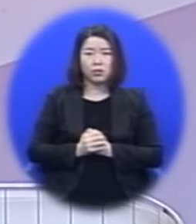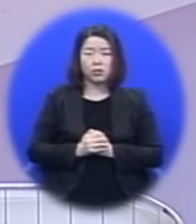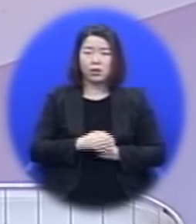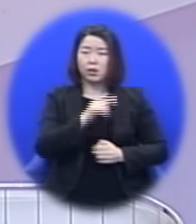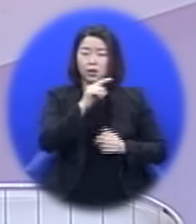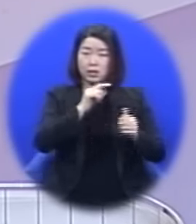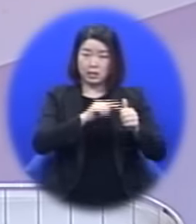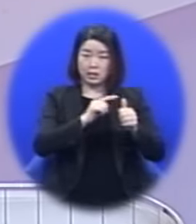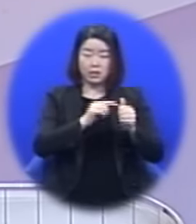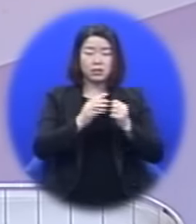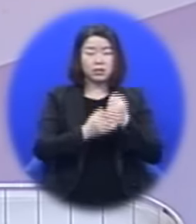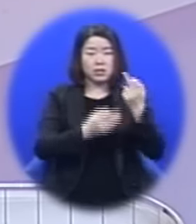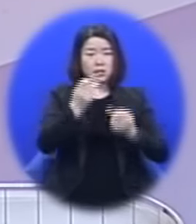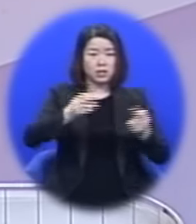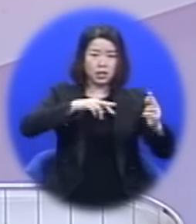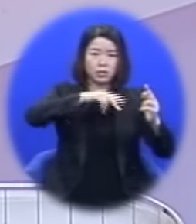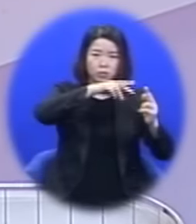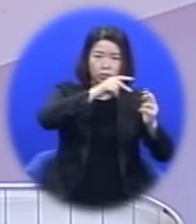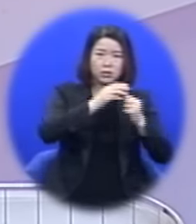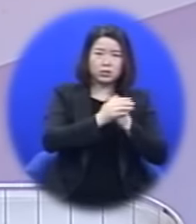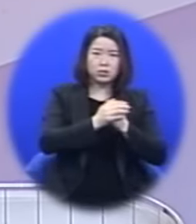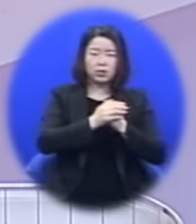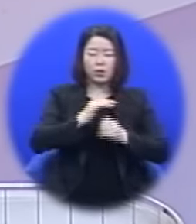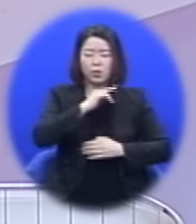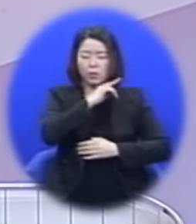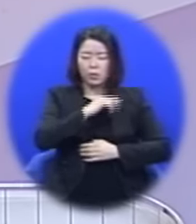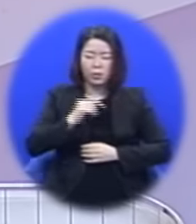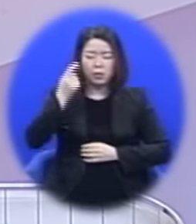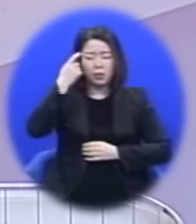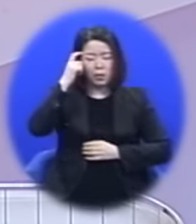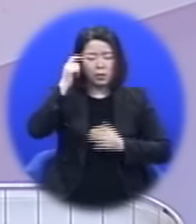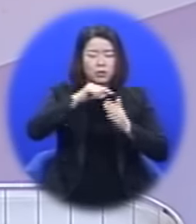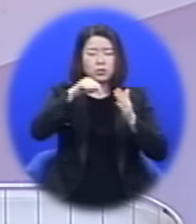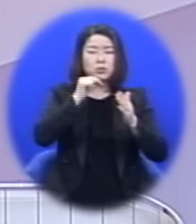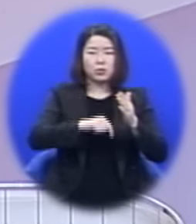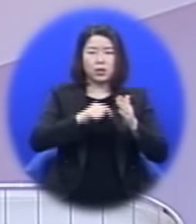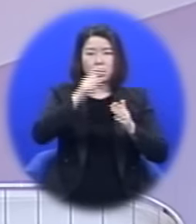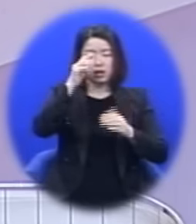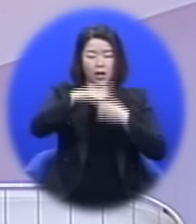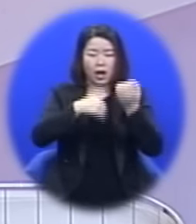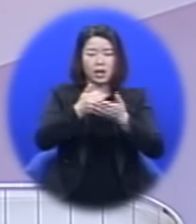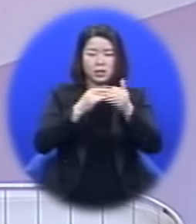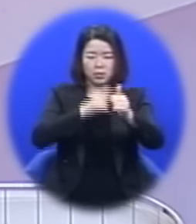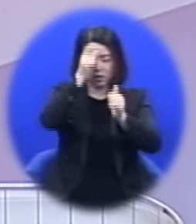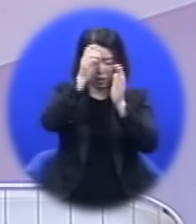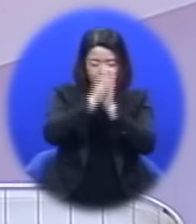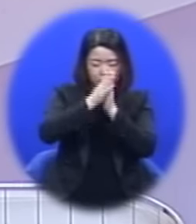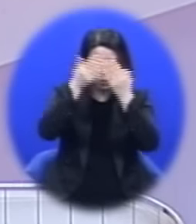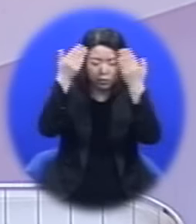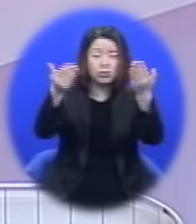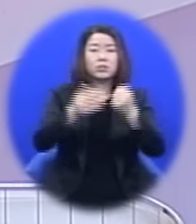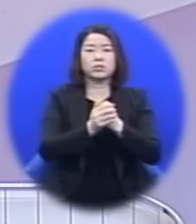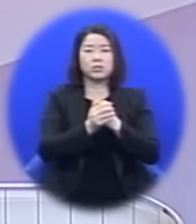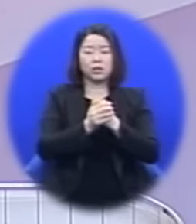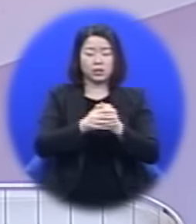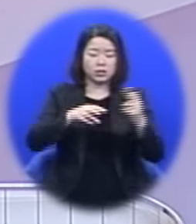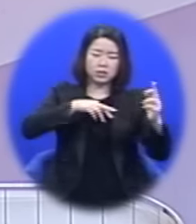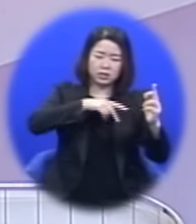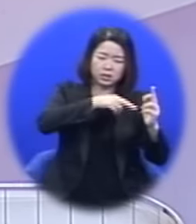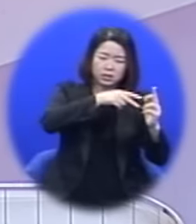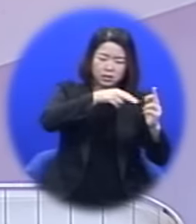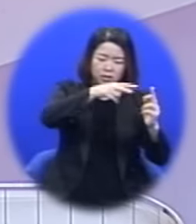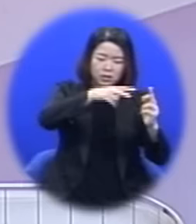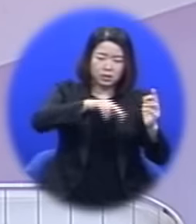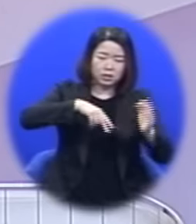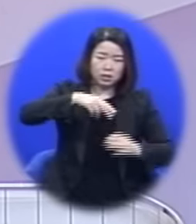그는 산으로 올라가서 회의와 의심 가운데서 하나님께 기도했습니다. 그 산길을 걸으면서